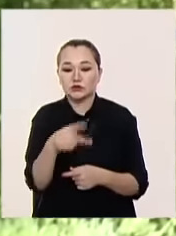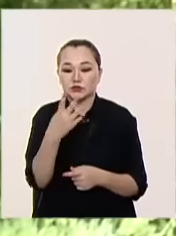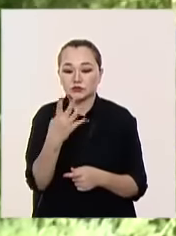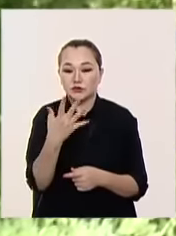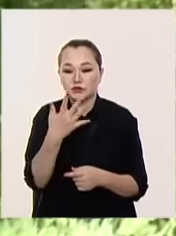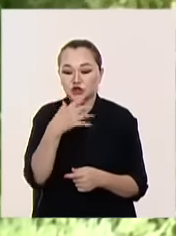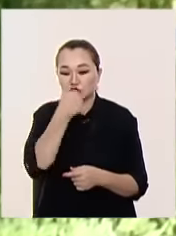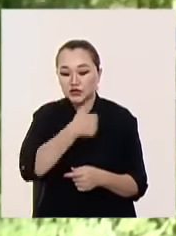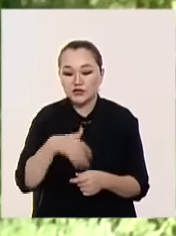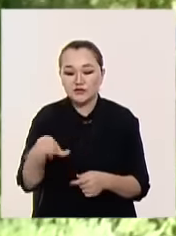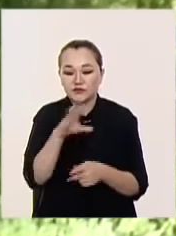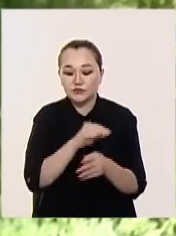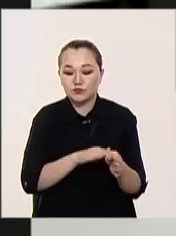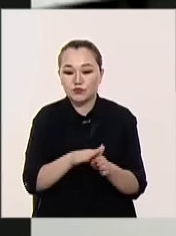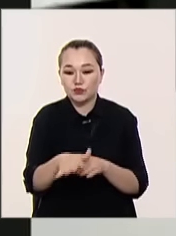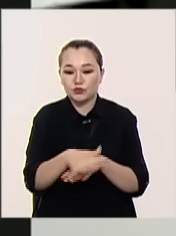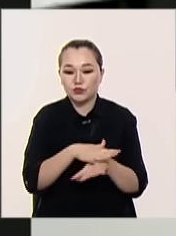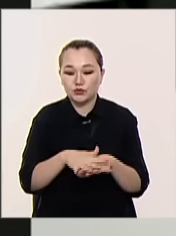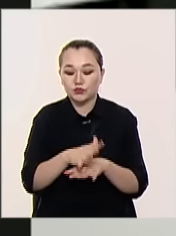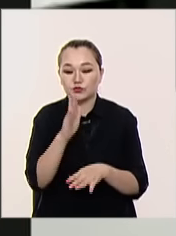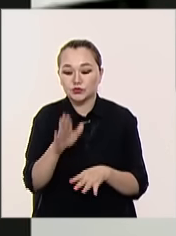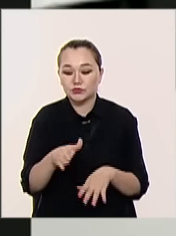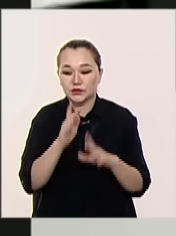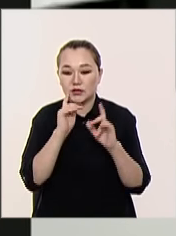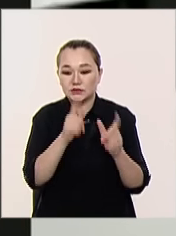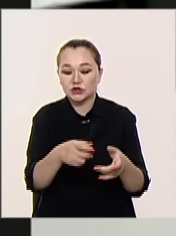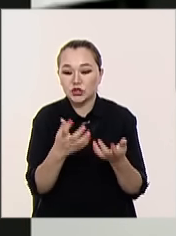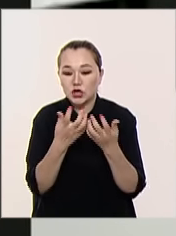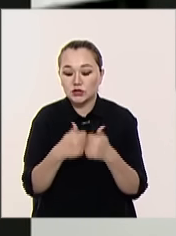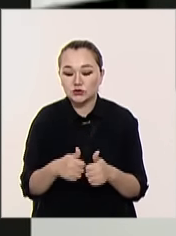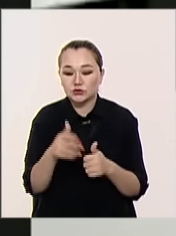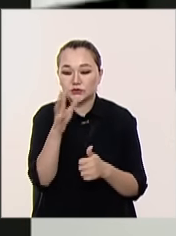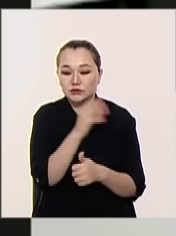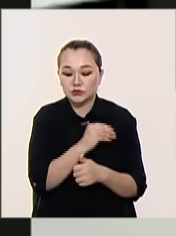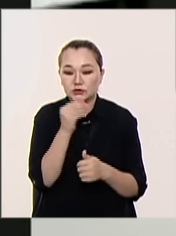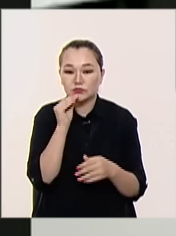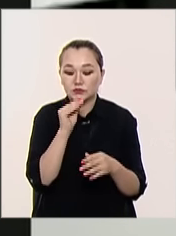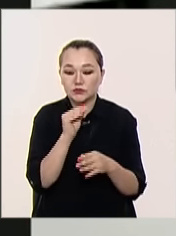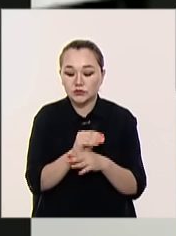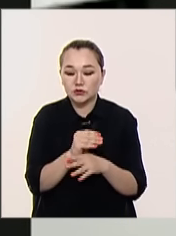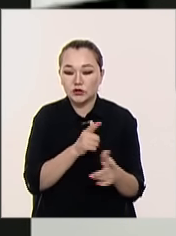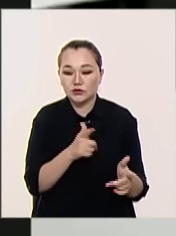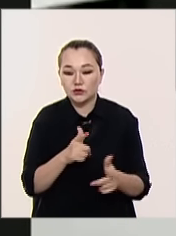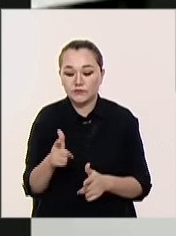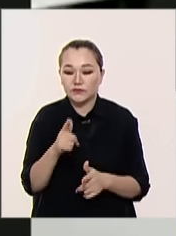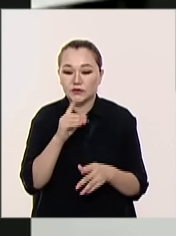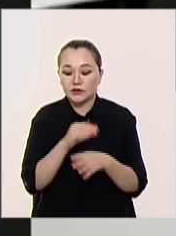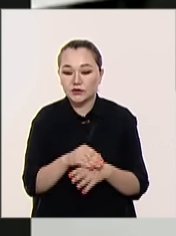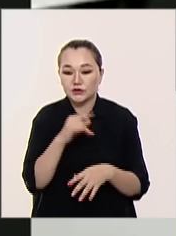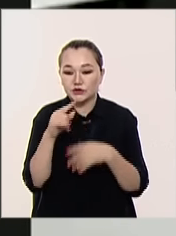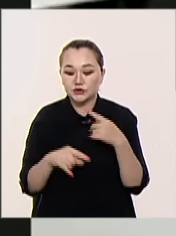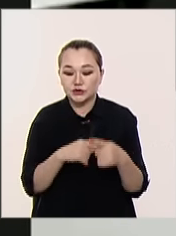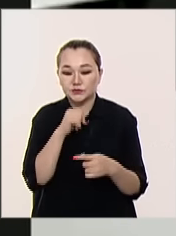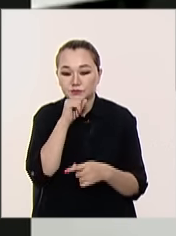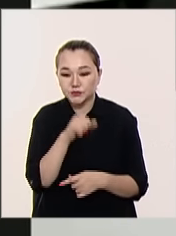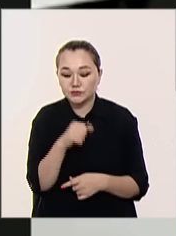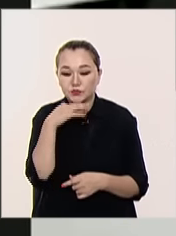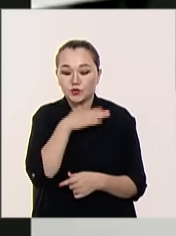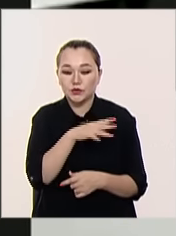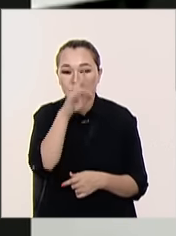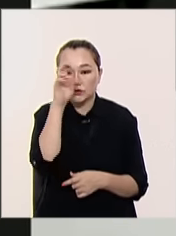жылы бүкіл халық тапсырады. Негізі есалық азамат деген мобильді қосымша әзірленіп, осы қосымшаның арқасында көптеген